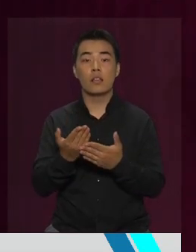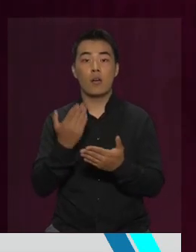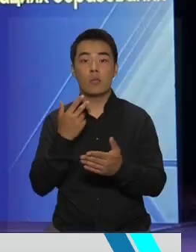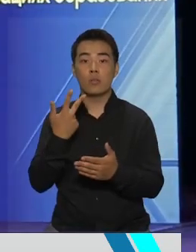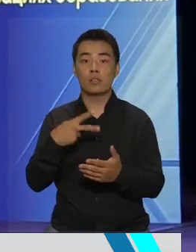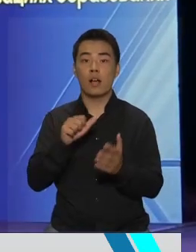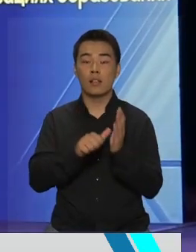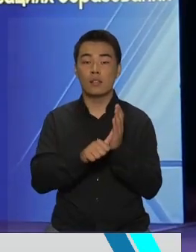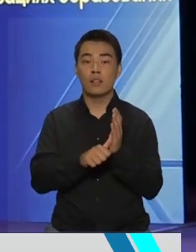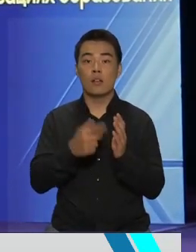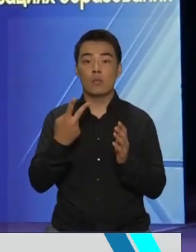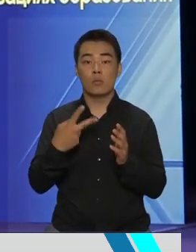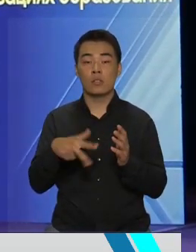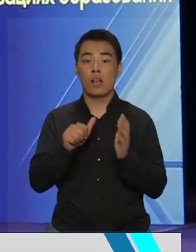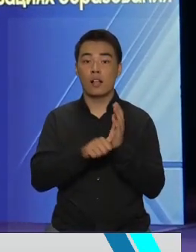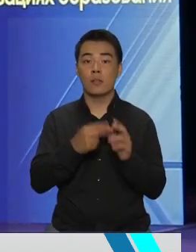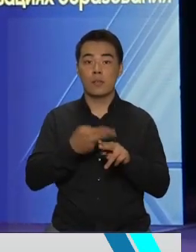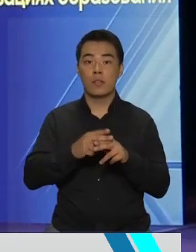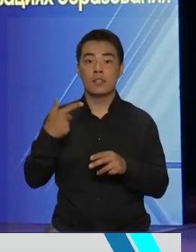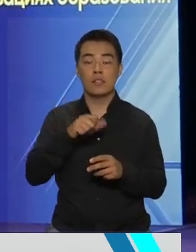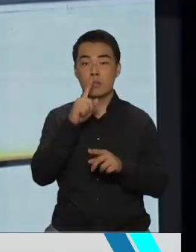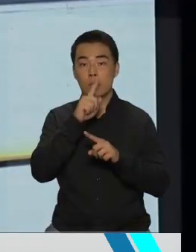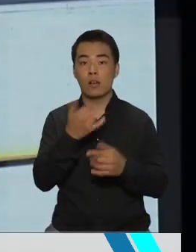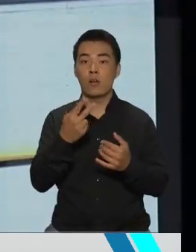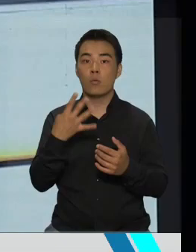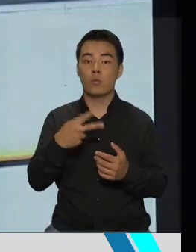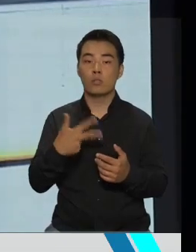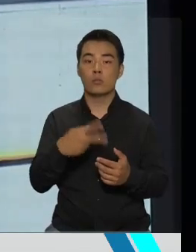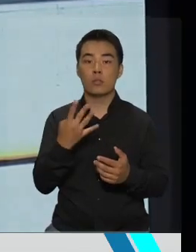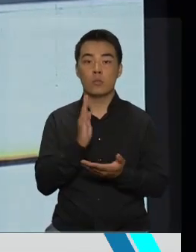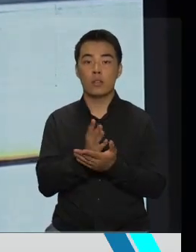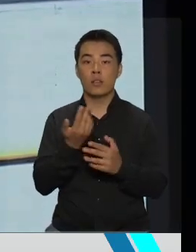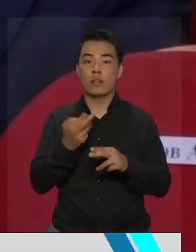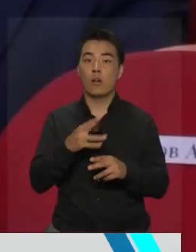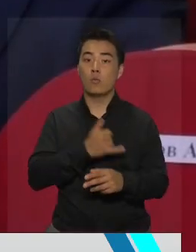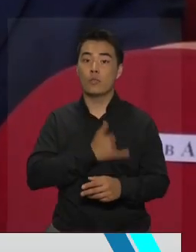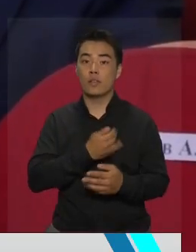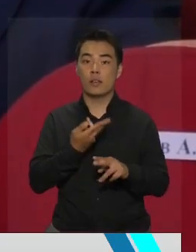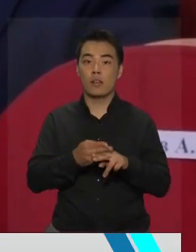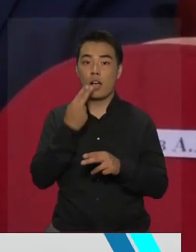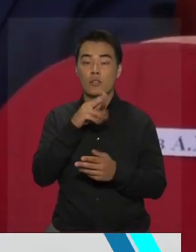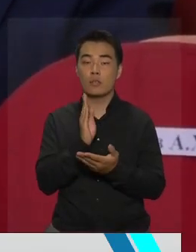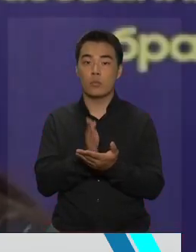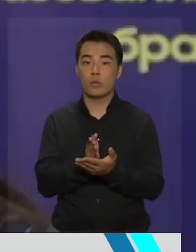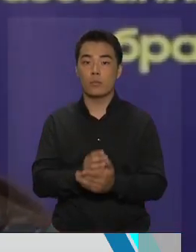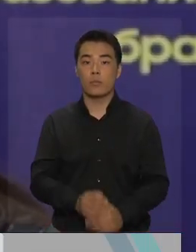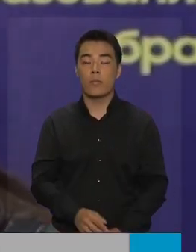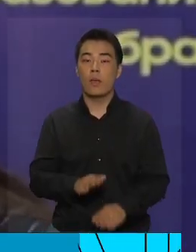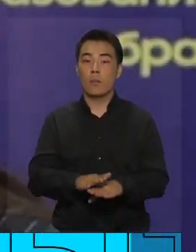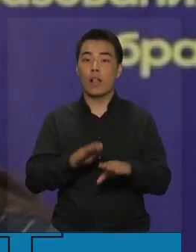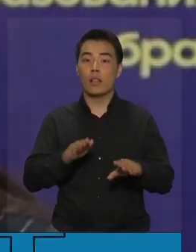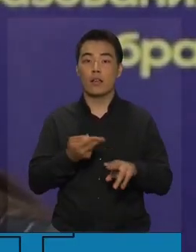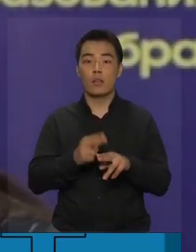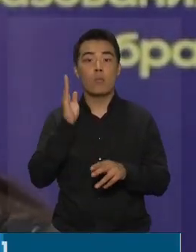36 апта емес 34 оқу аптасы қайта енгізілді. Бұл ұстаздар үшін өте тиімді болмақ. Бала біздің